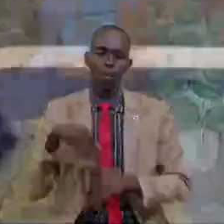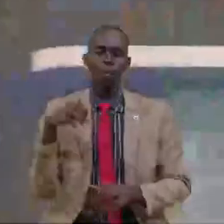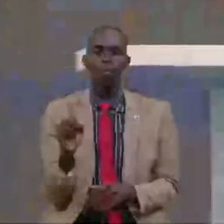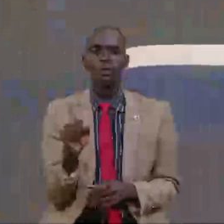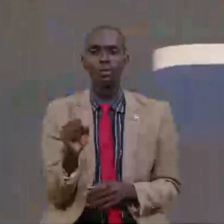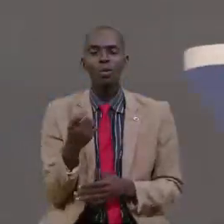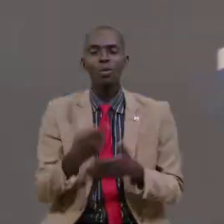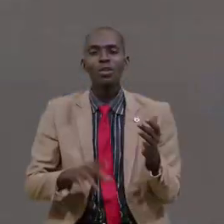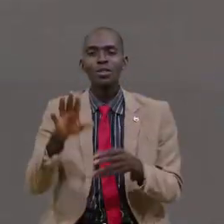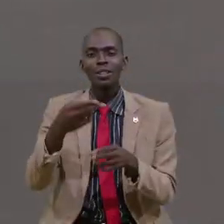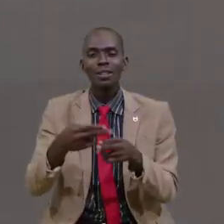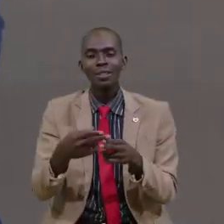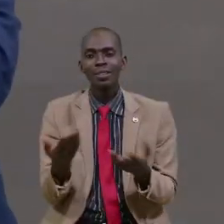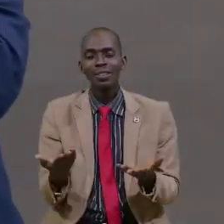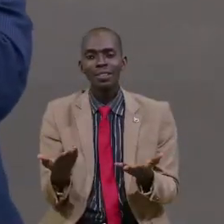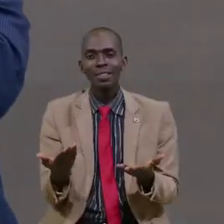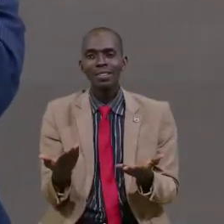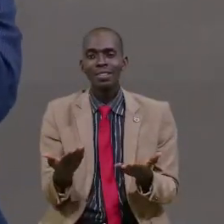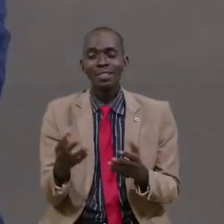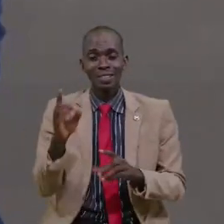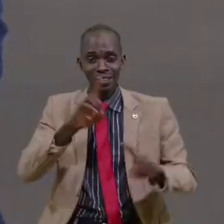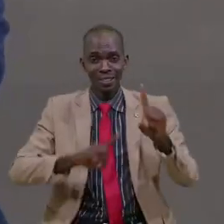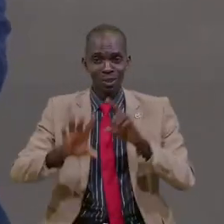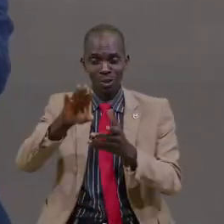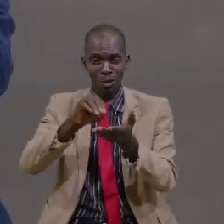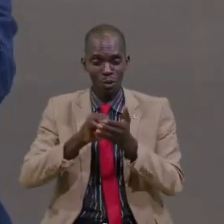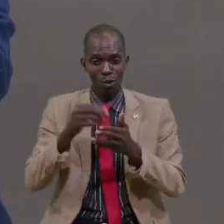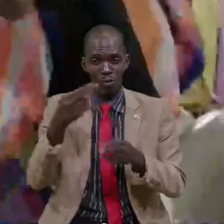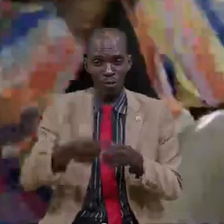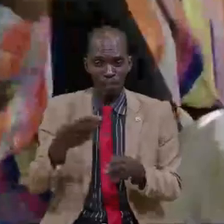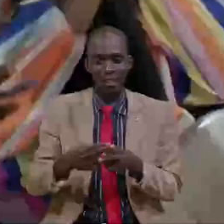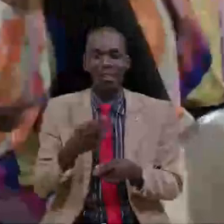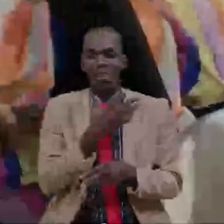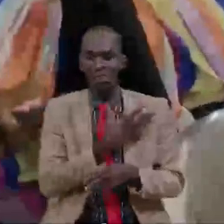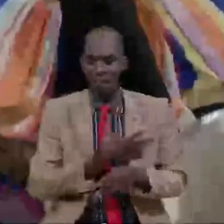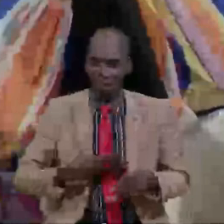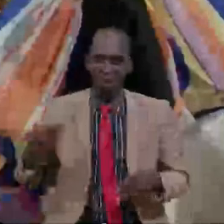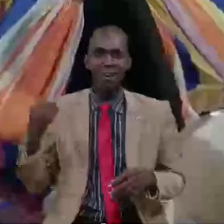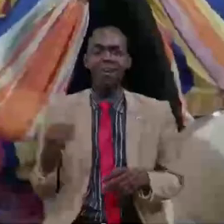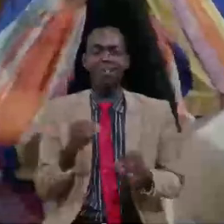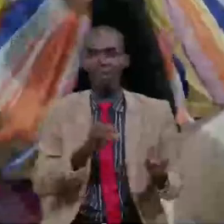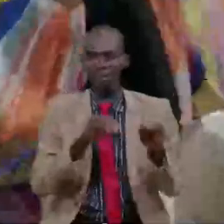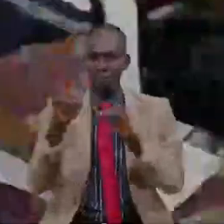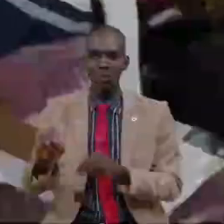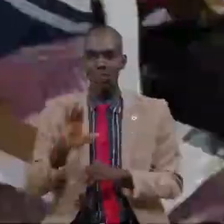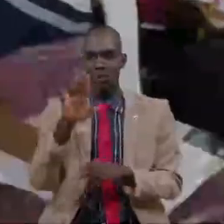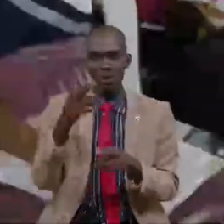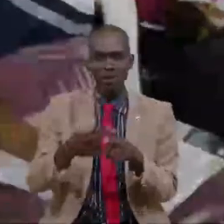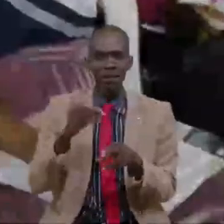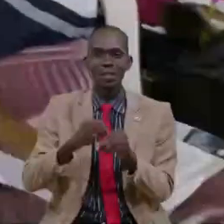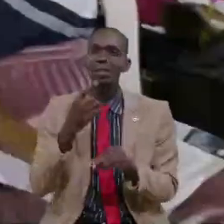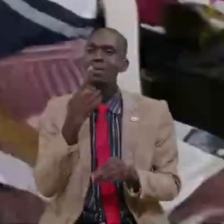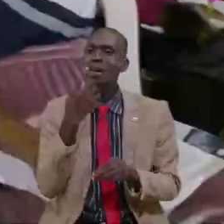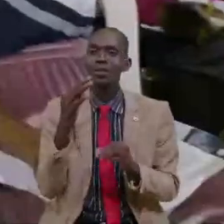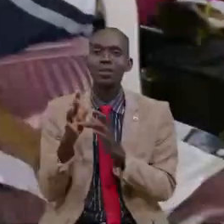sors !» Quel est ton nom? Crie ton nom et mets ton nom dans la bouche